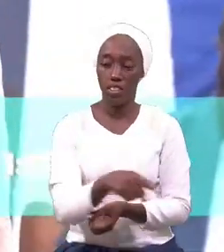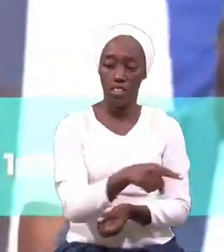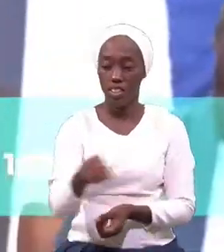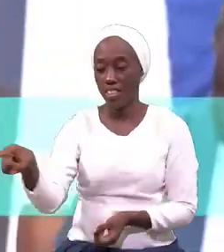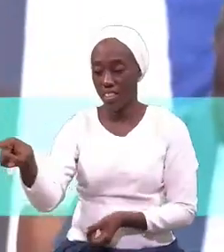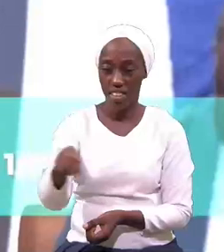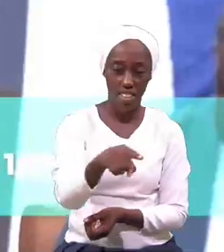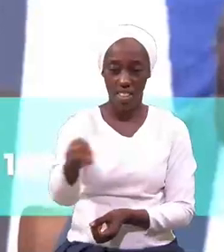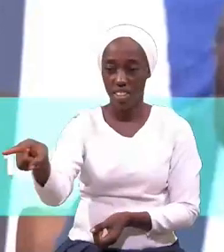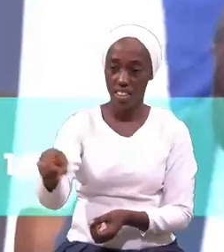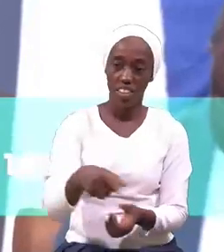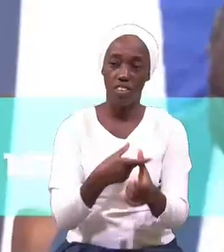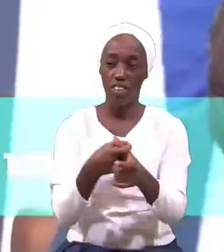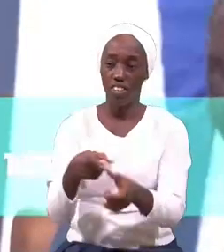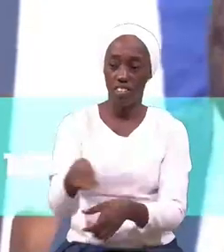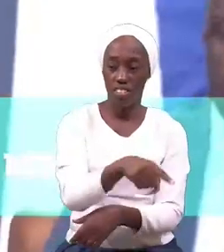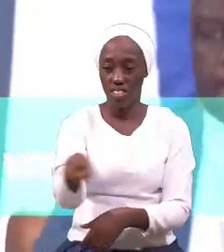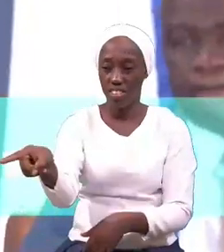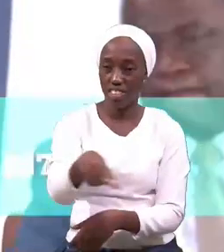Zigzag, zigzag.